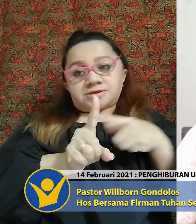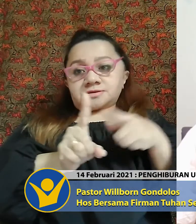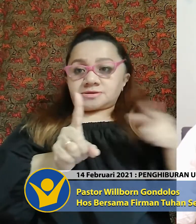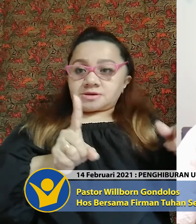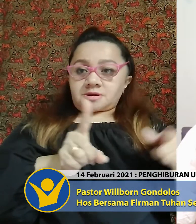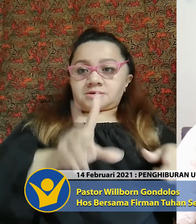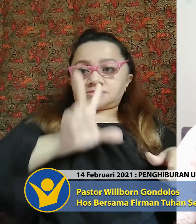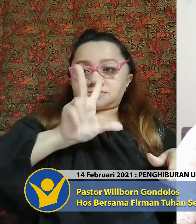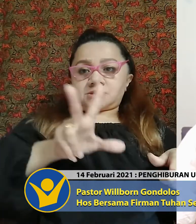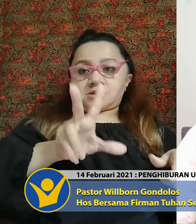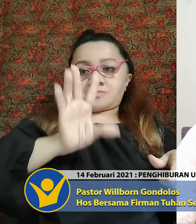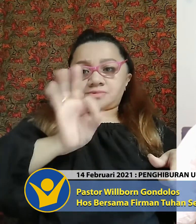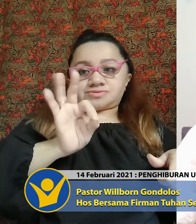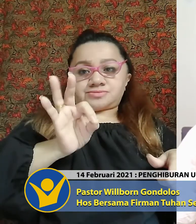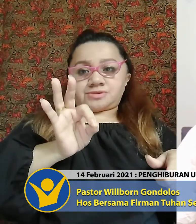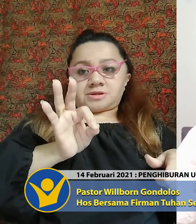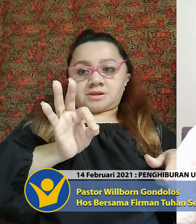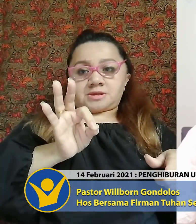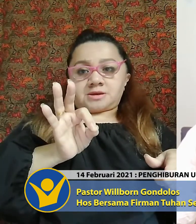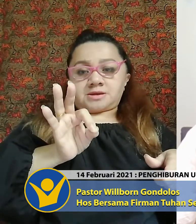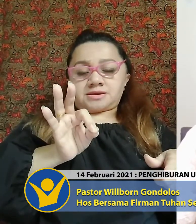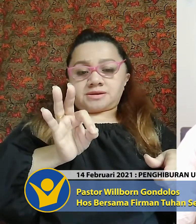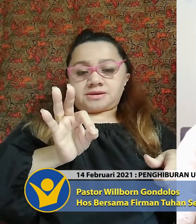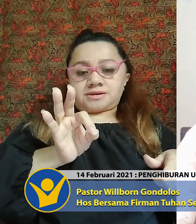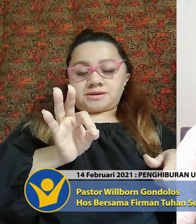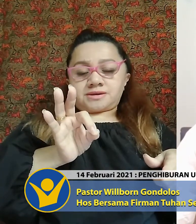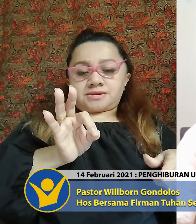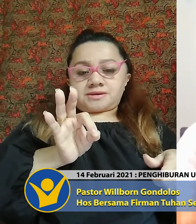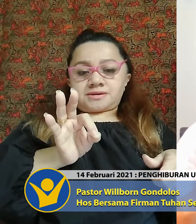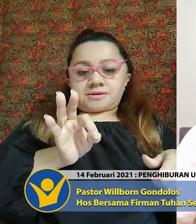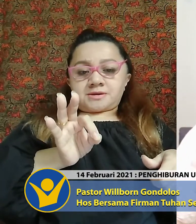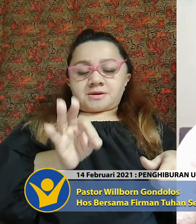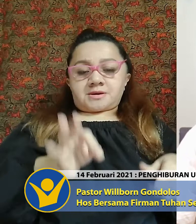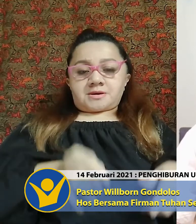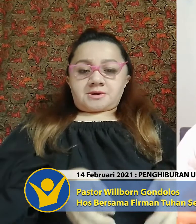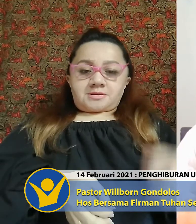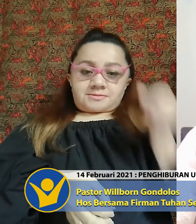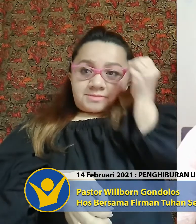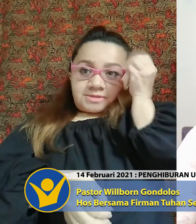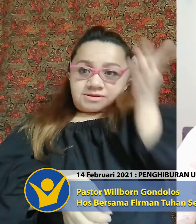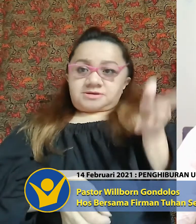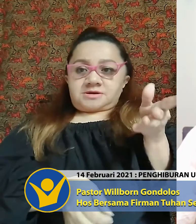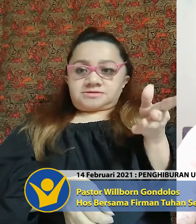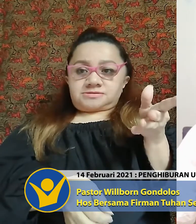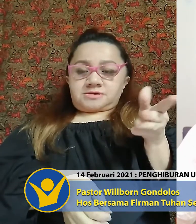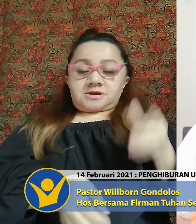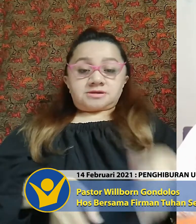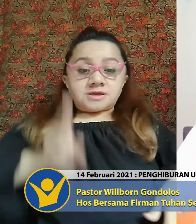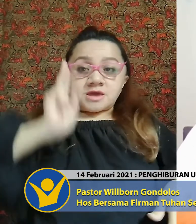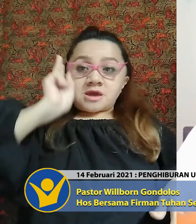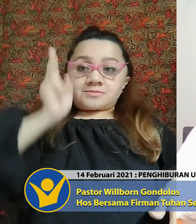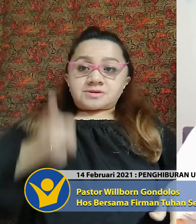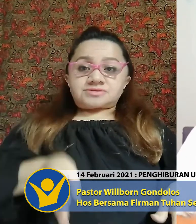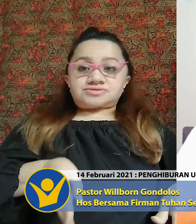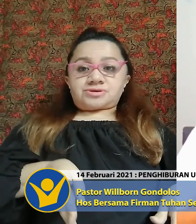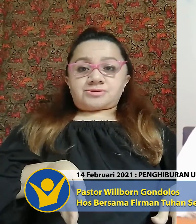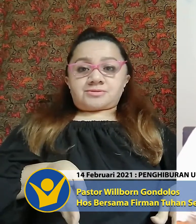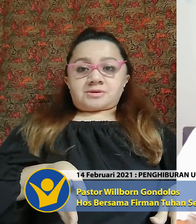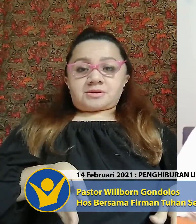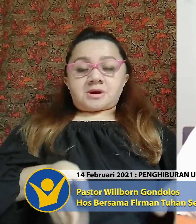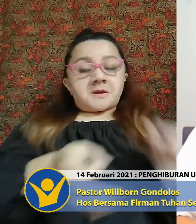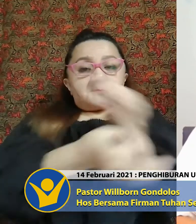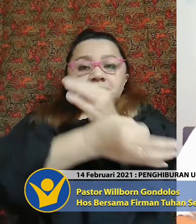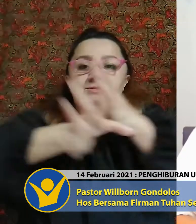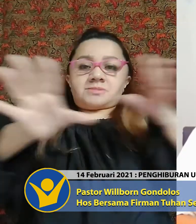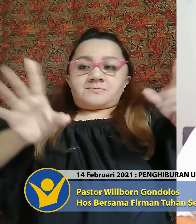pembebasan dari bangsa Asyur pada tahun 701 sebelum Masehi. Manakala bermula